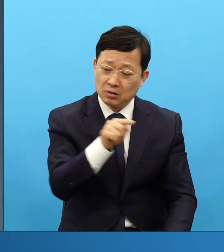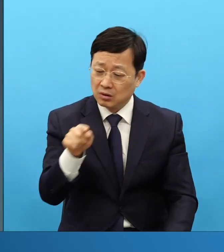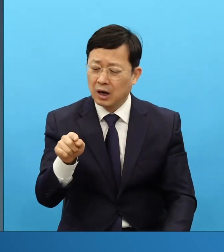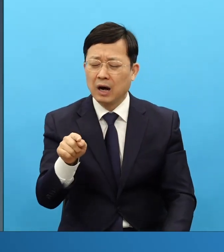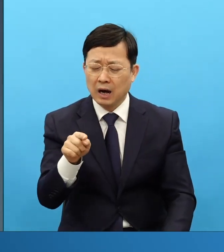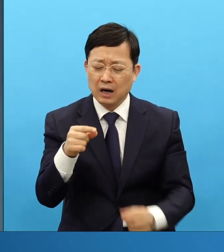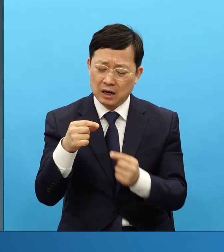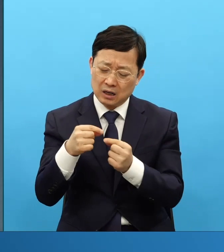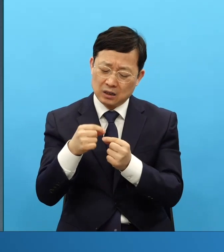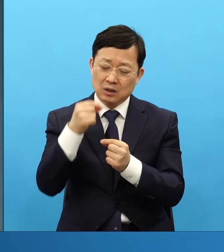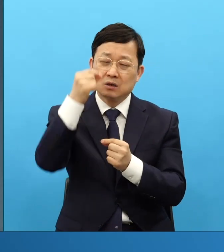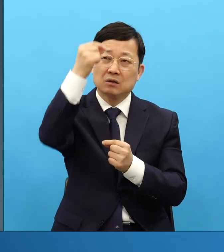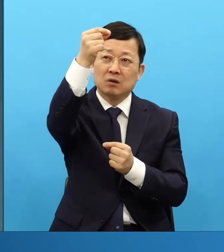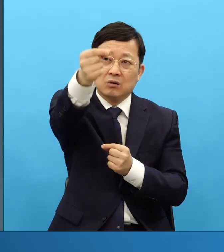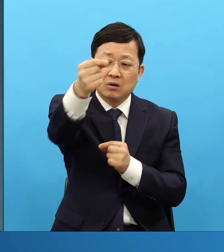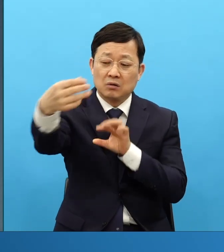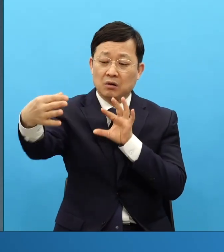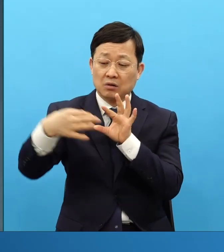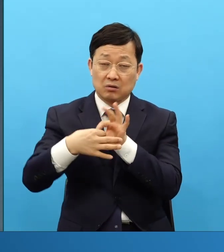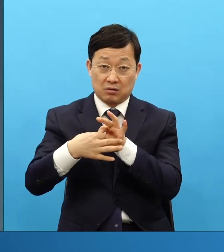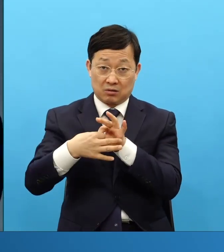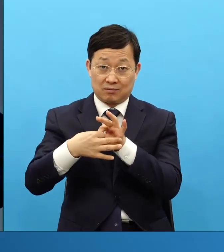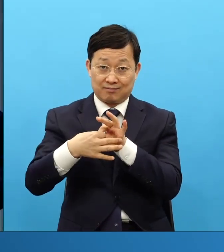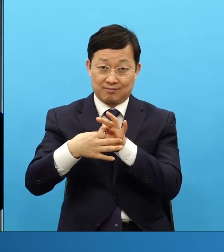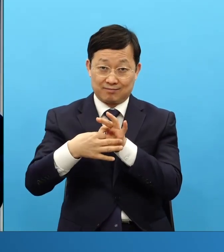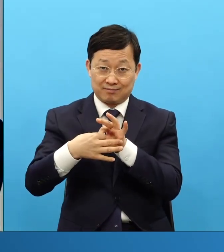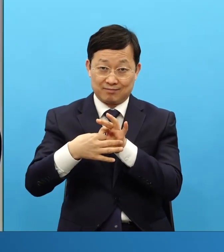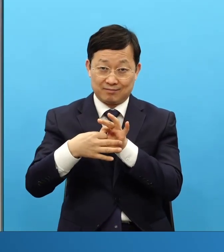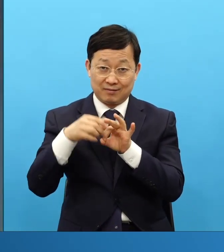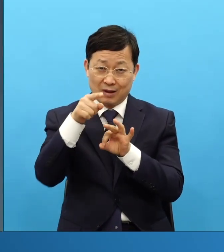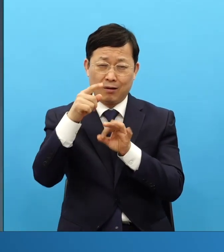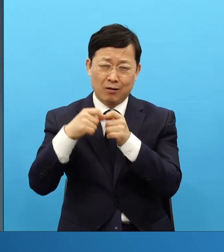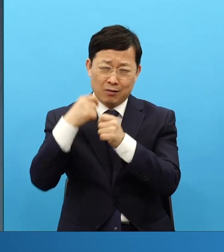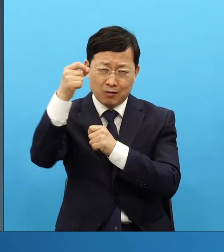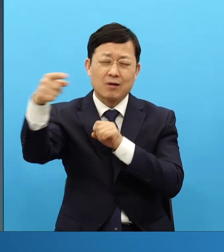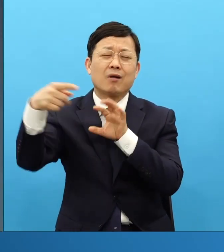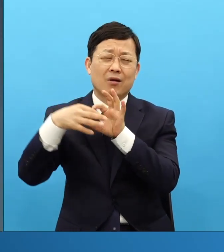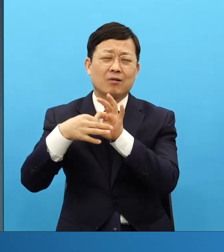거하고 연결됩니다. it gets connected with the great eternity, either heaven or hell.